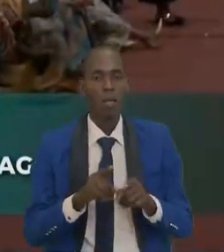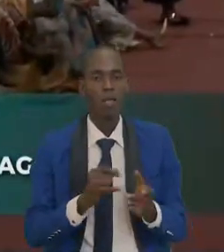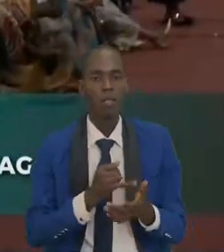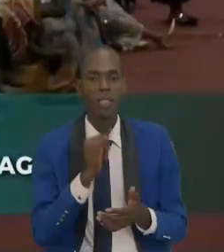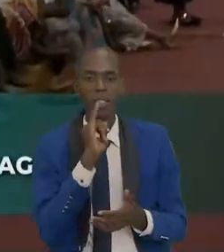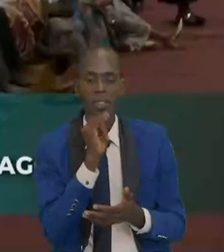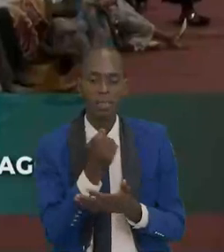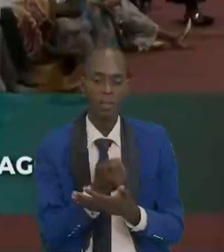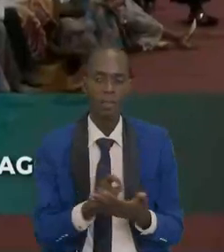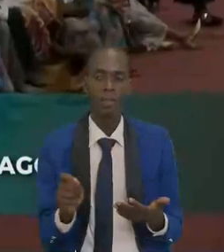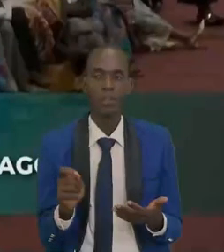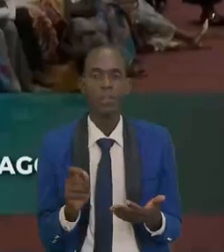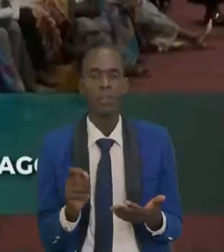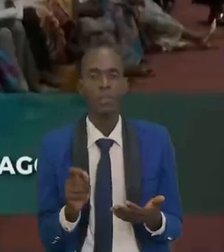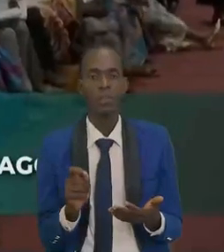Selon qu'il est écrit,